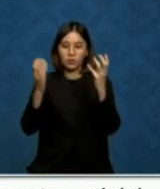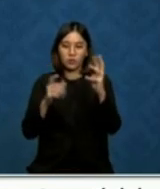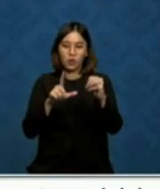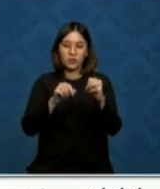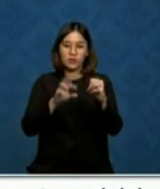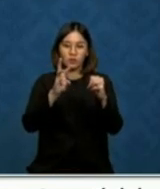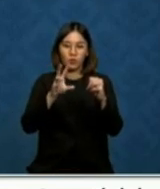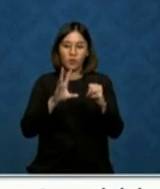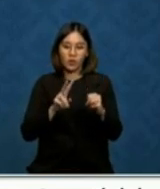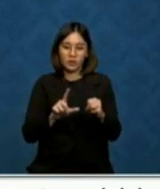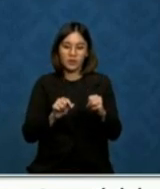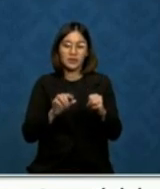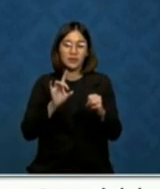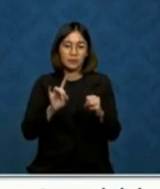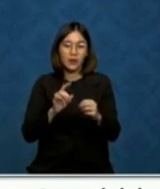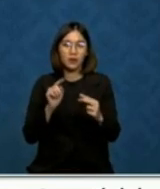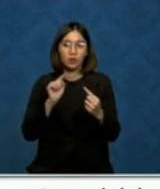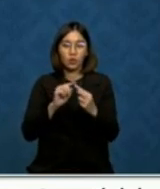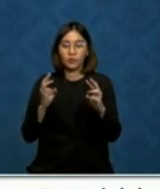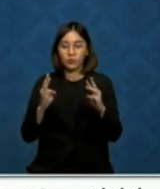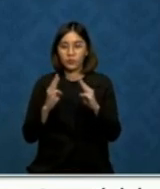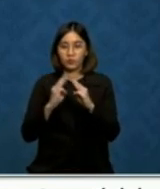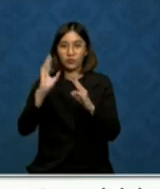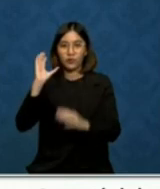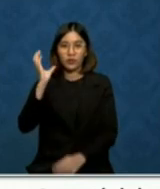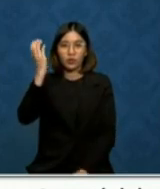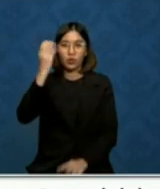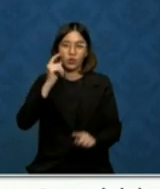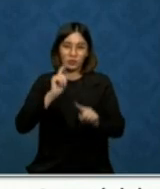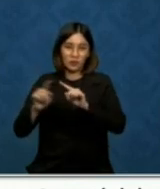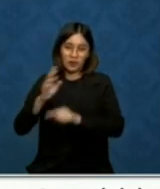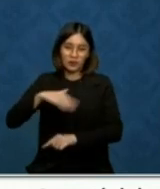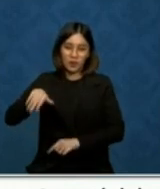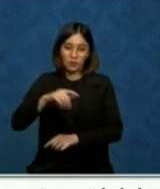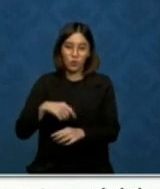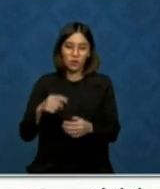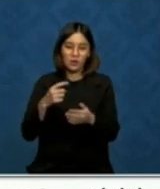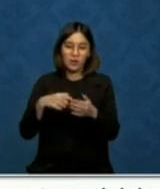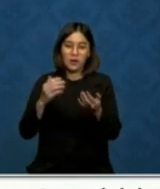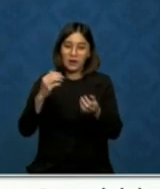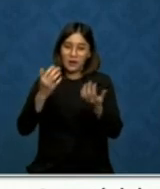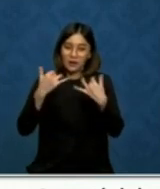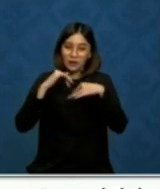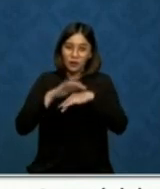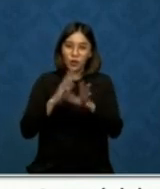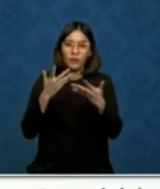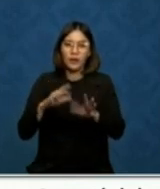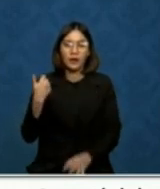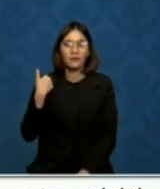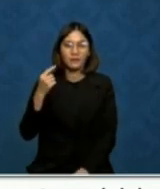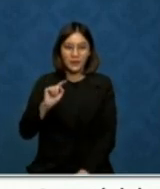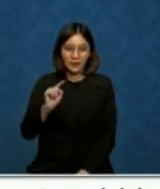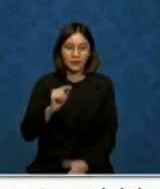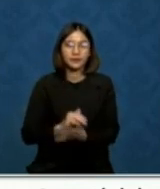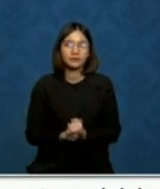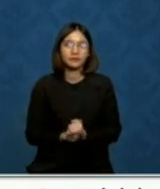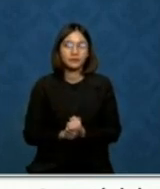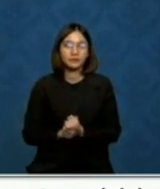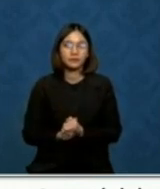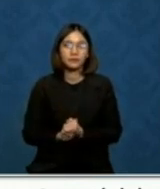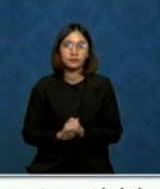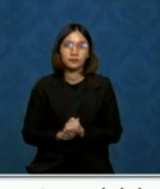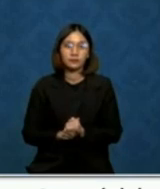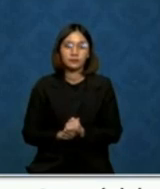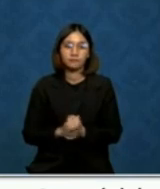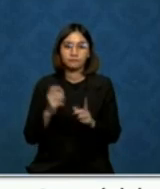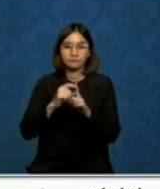และ28และในปฏิญญาอนุสัญญาสากลต่างๆที่เราได้ลงสัตยาบันไปแล้วอย่างเช่น The Convention on the Elimination